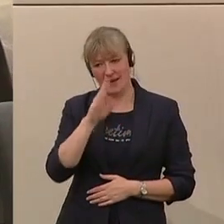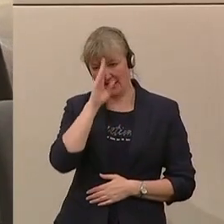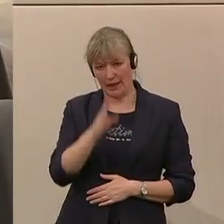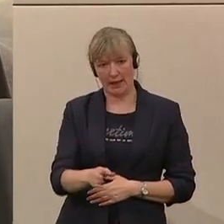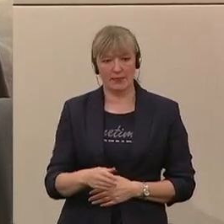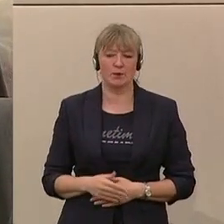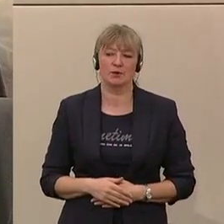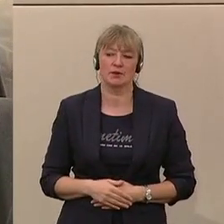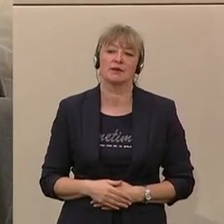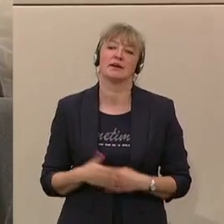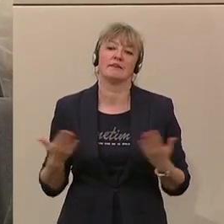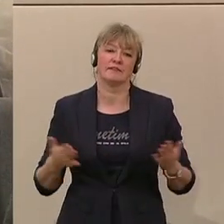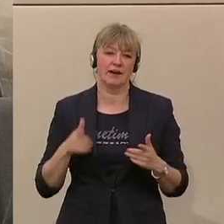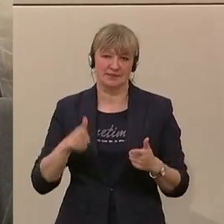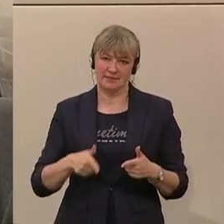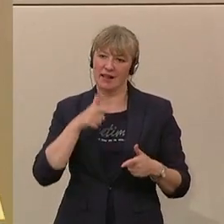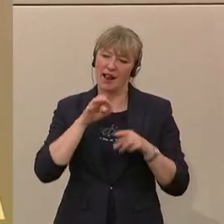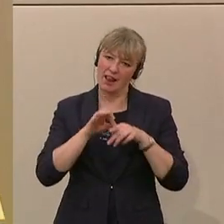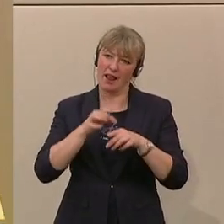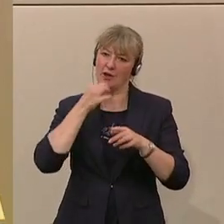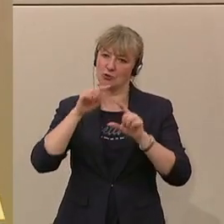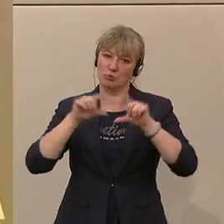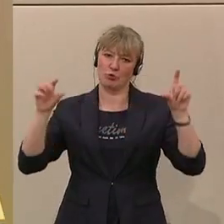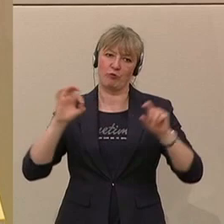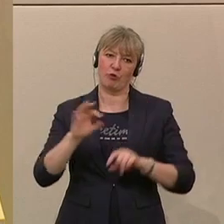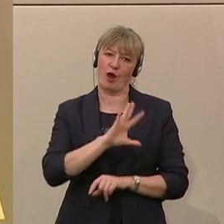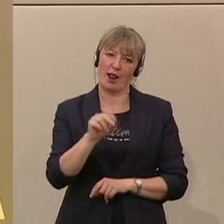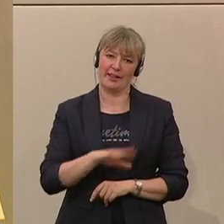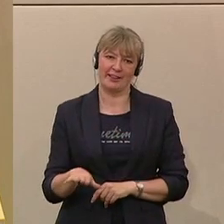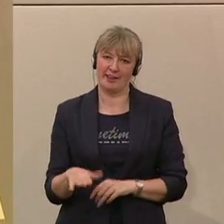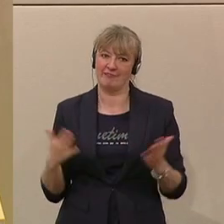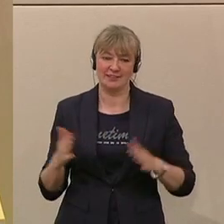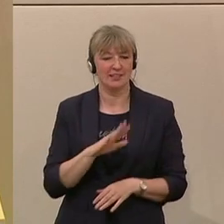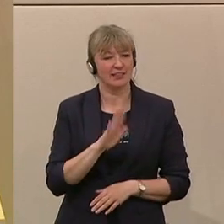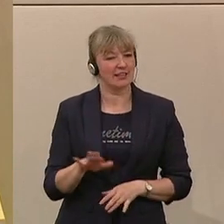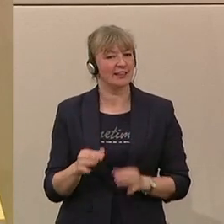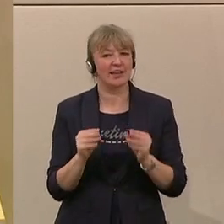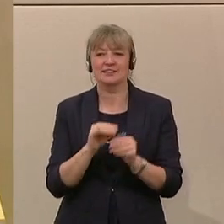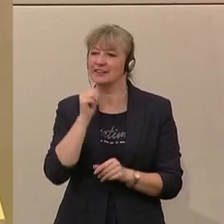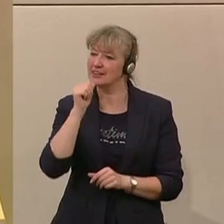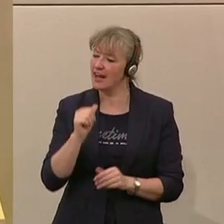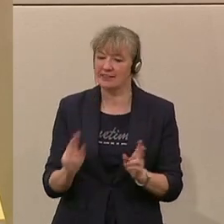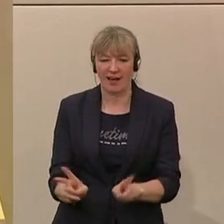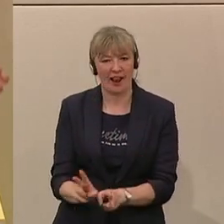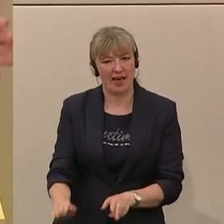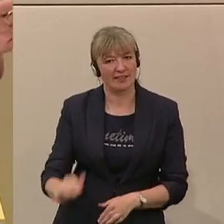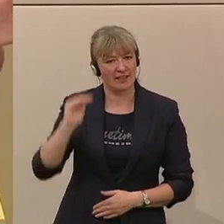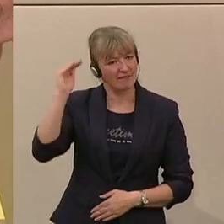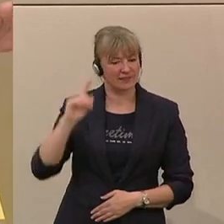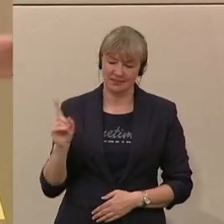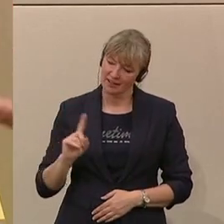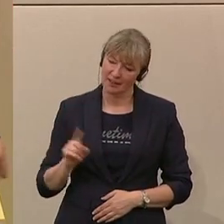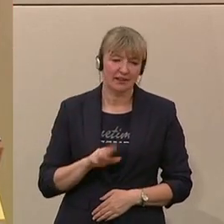Fachrichtung ist aber auch der Leitspruch meiner Meinung nach für alle Kinder. Kinder sind keine kleinen Erwachsenen. Kinder